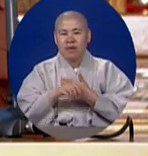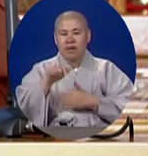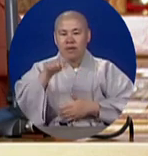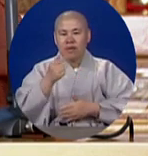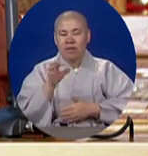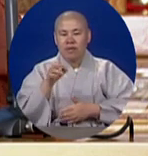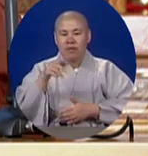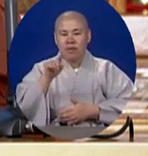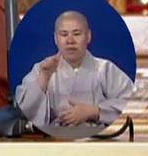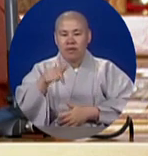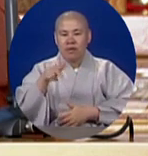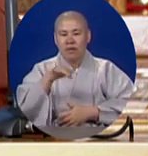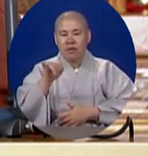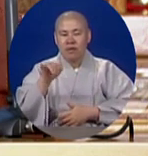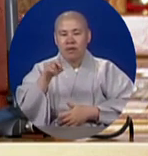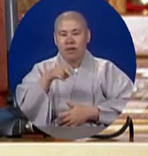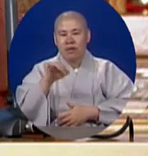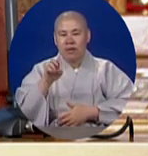공적지심이 영지불매라.